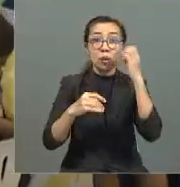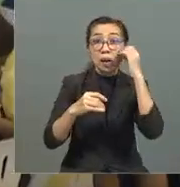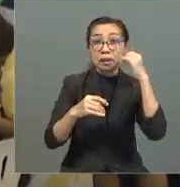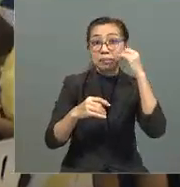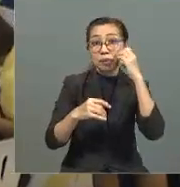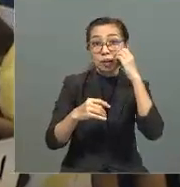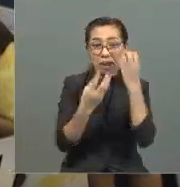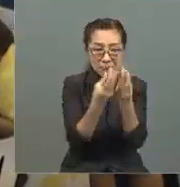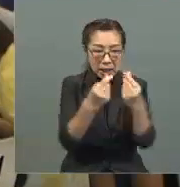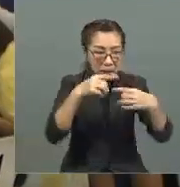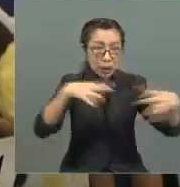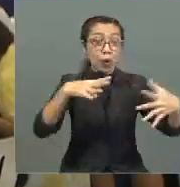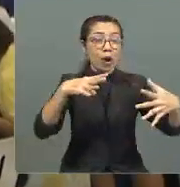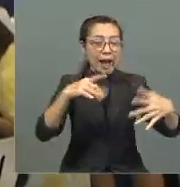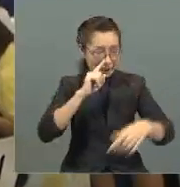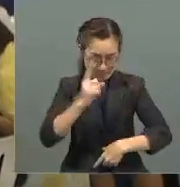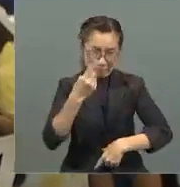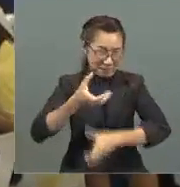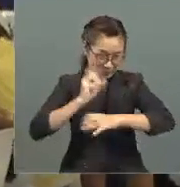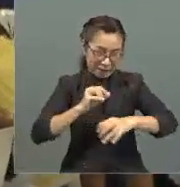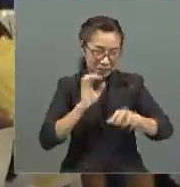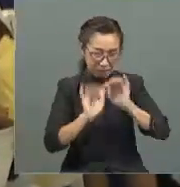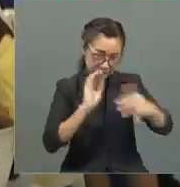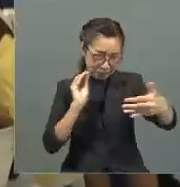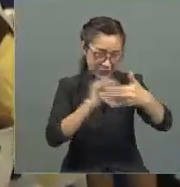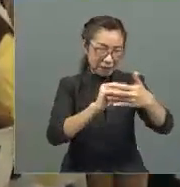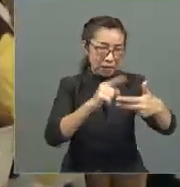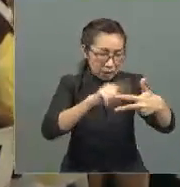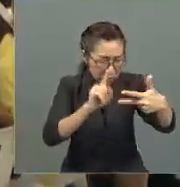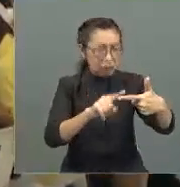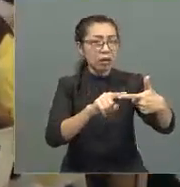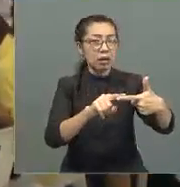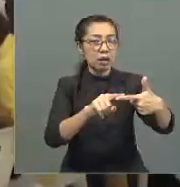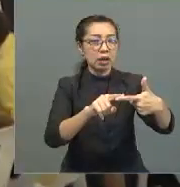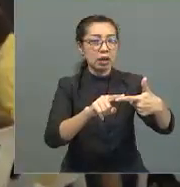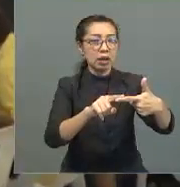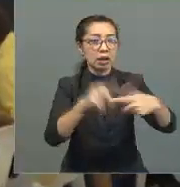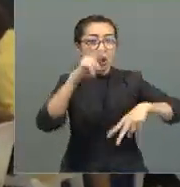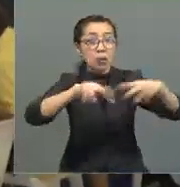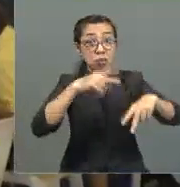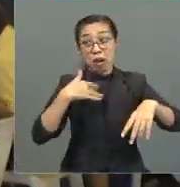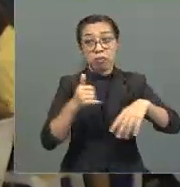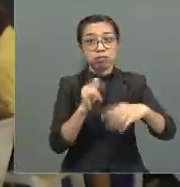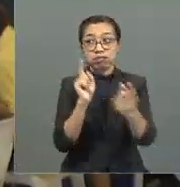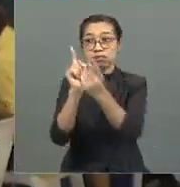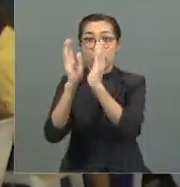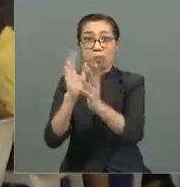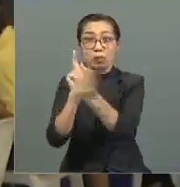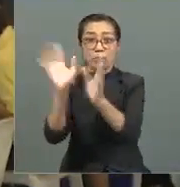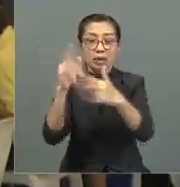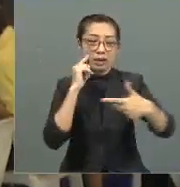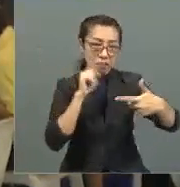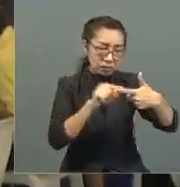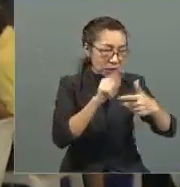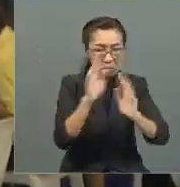แรกครั้งที่สองทำแล้วตรวจสอบรอตรวจสอบผมรอเป็นเดือนตรวจสอบอย่างเดียวพวกเขาดูสามเหลี่ยมเขาบ